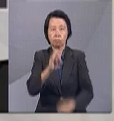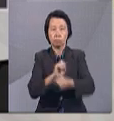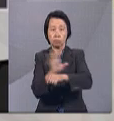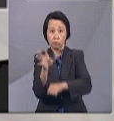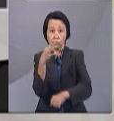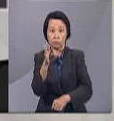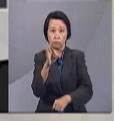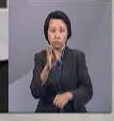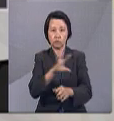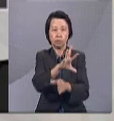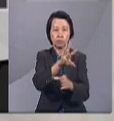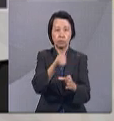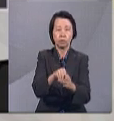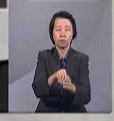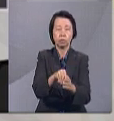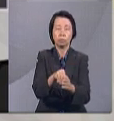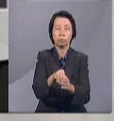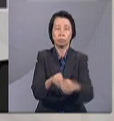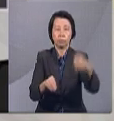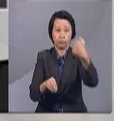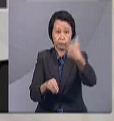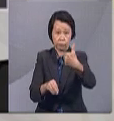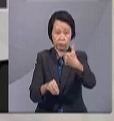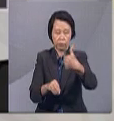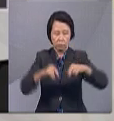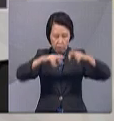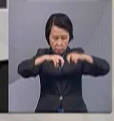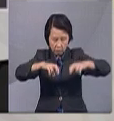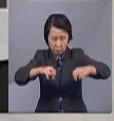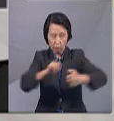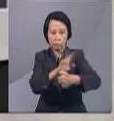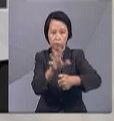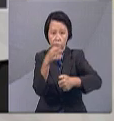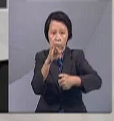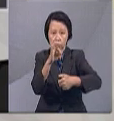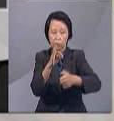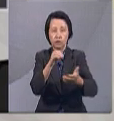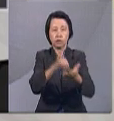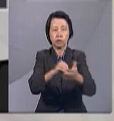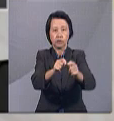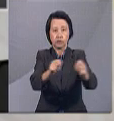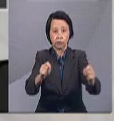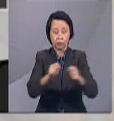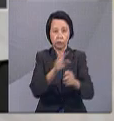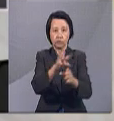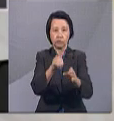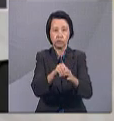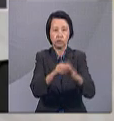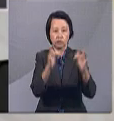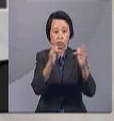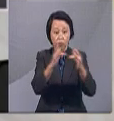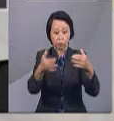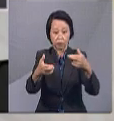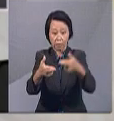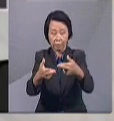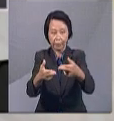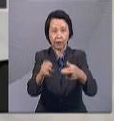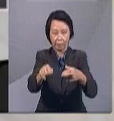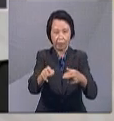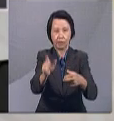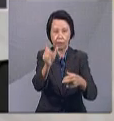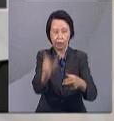s16 merangkumi yang pertama biasa tangkis ke Wisma belas dilapangan termasuk kontak rapat Michael